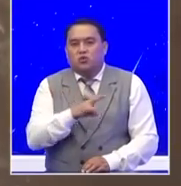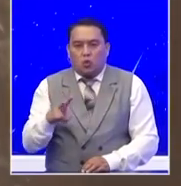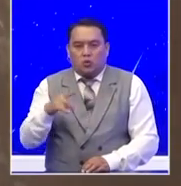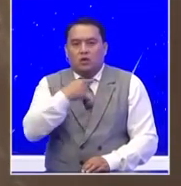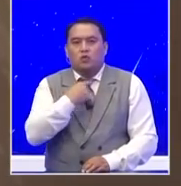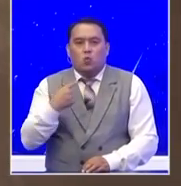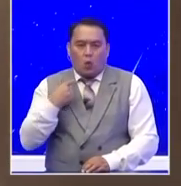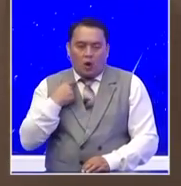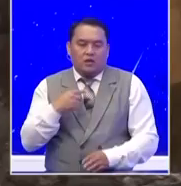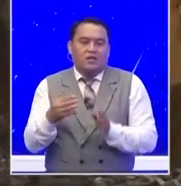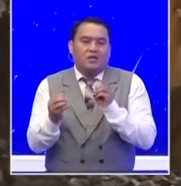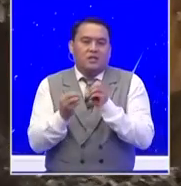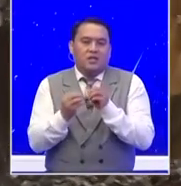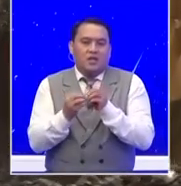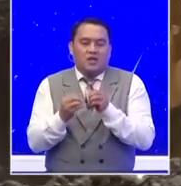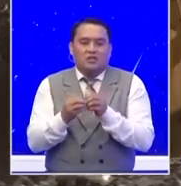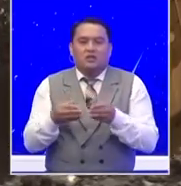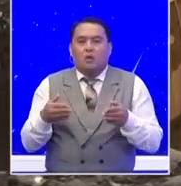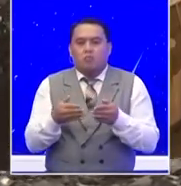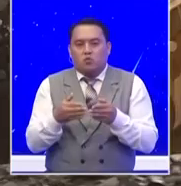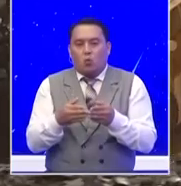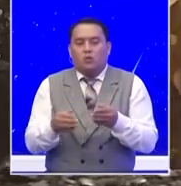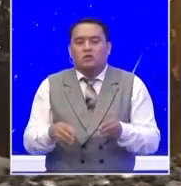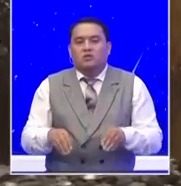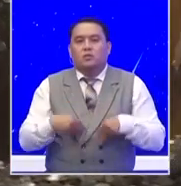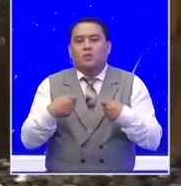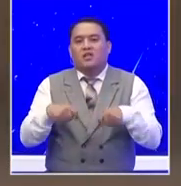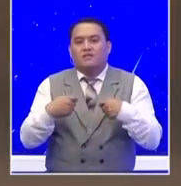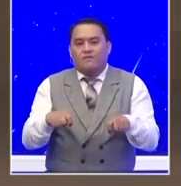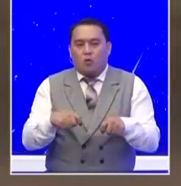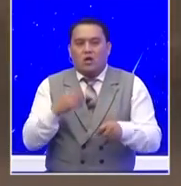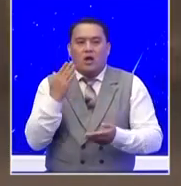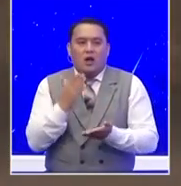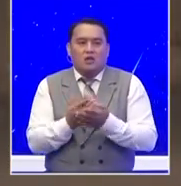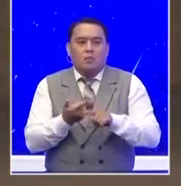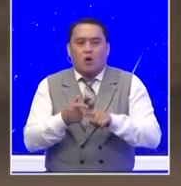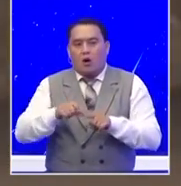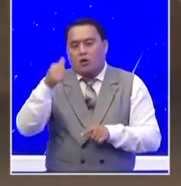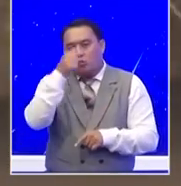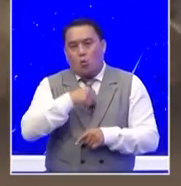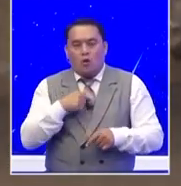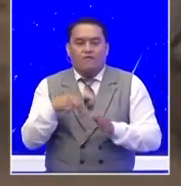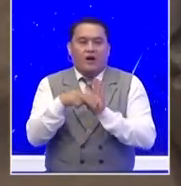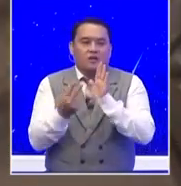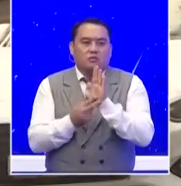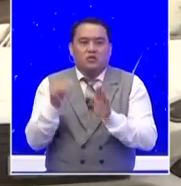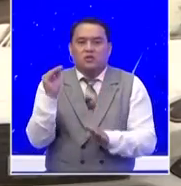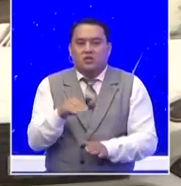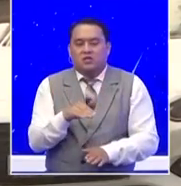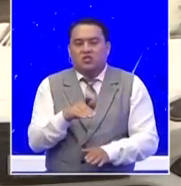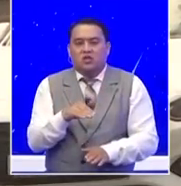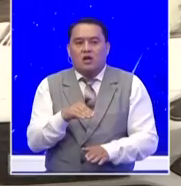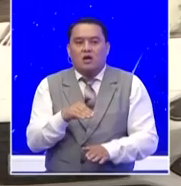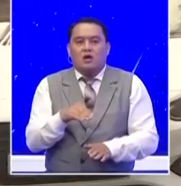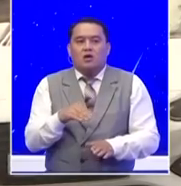Талдыкургане насчитывается около 10 угольных тупиков. По словам реализаторов твердого топлива, в нынешнем году продано свыше 18 тысяч тонн угля,